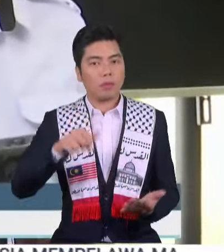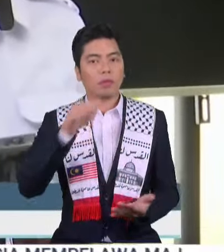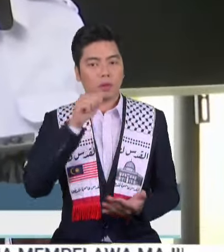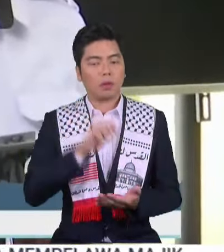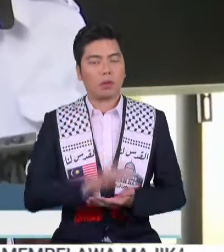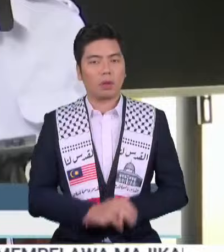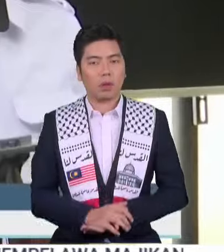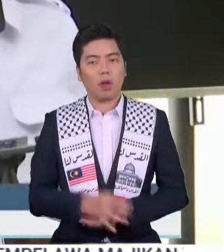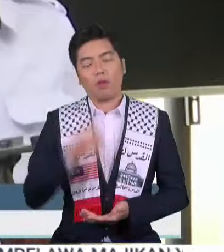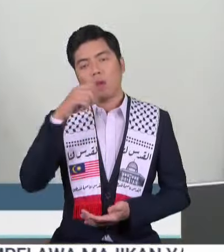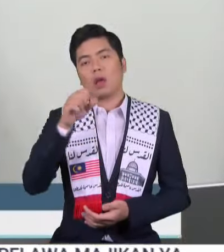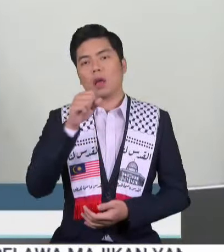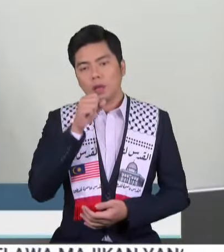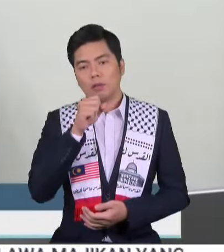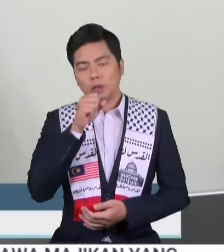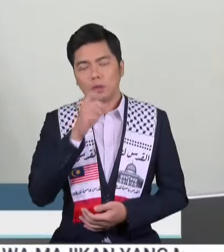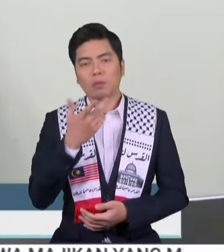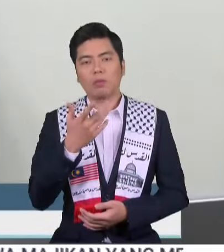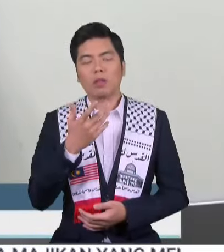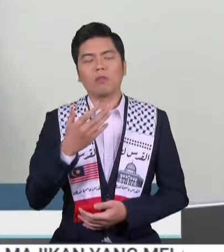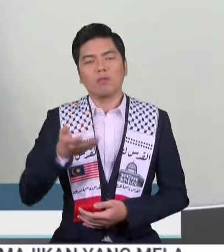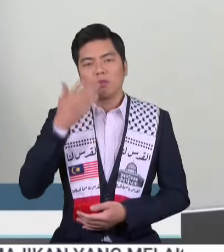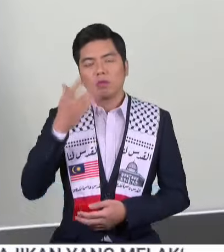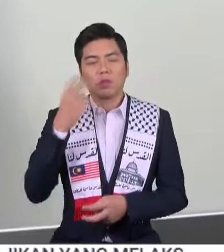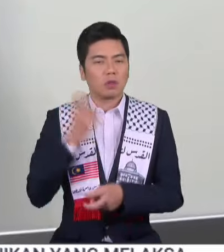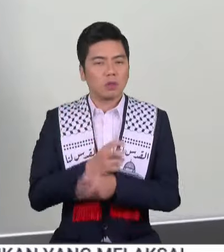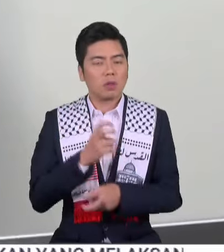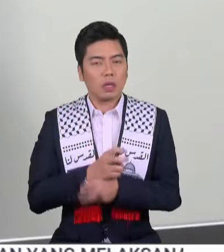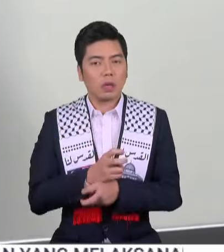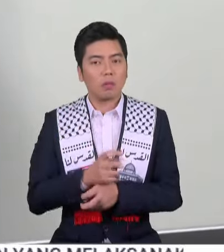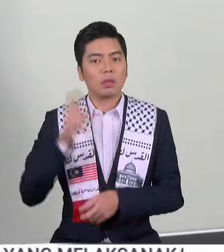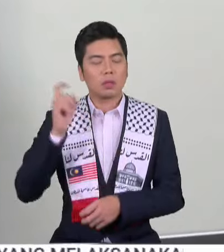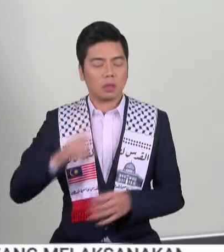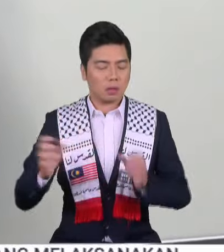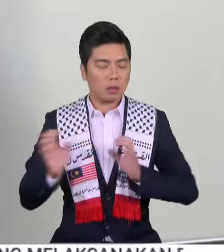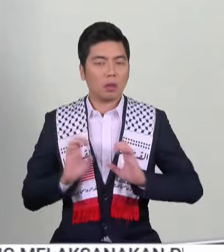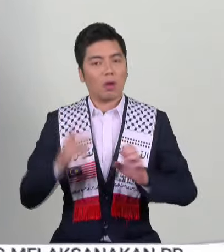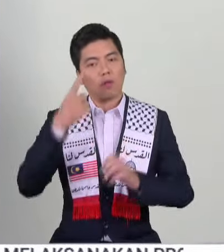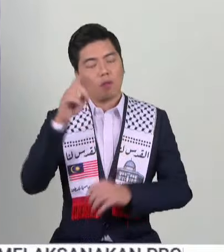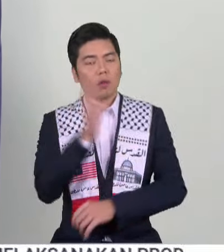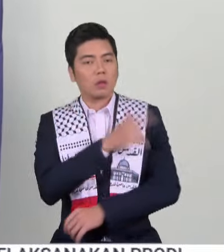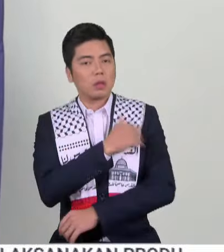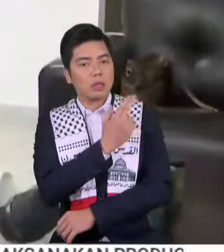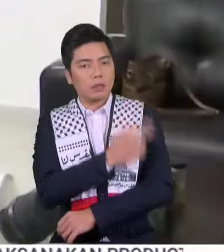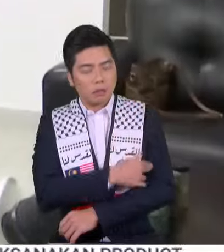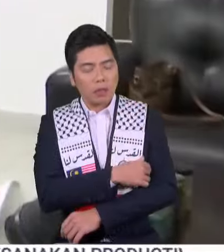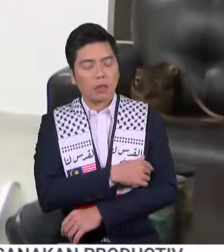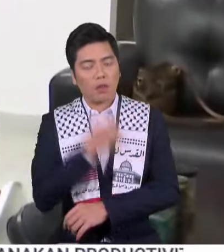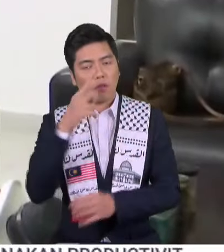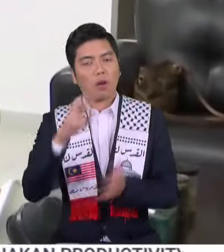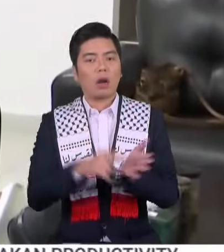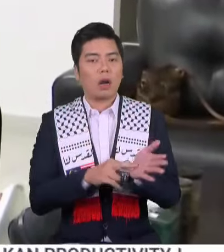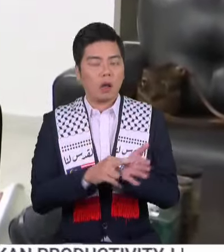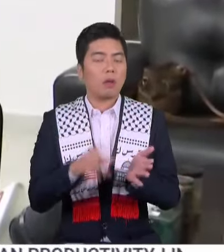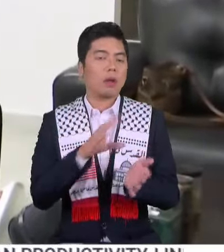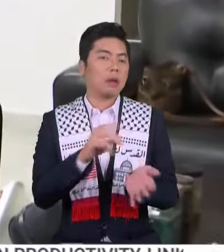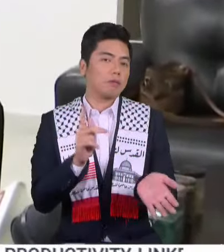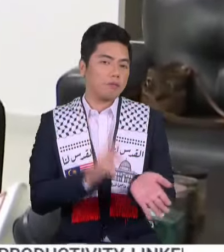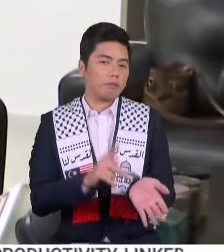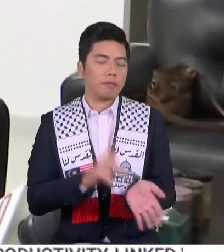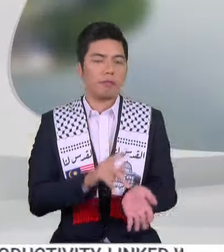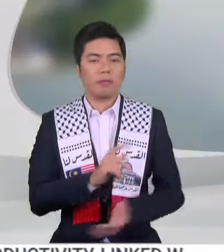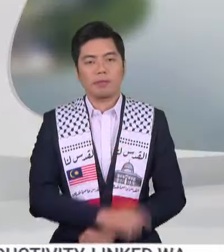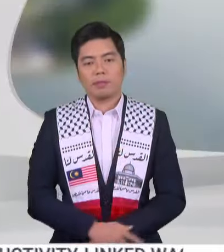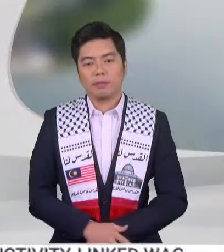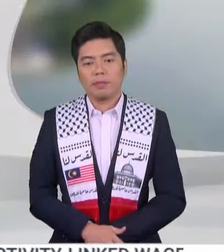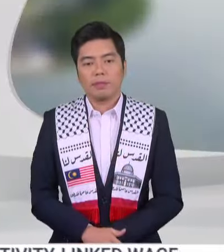bergejala batuk, bronkitis dan masalah pernafasan lain, diminta segera mendapatkan rawatan di hospital dan klinik berdekatan.